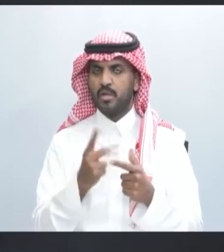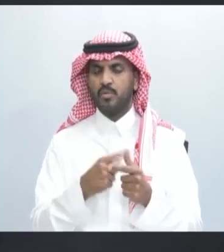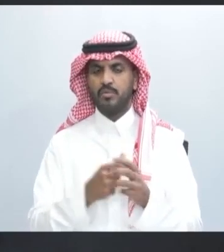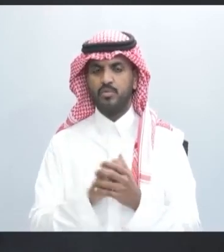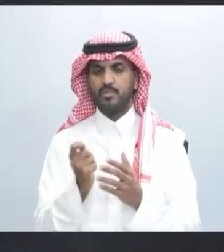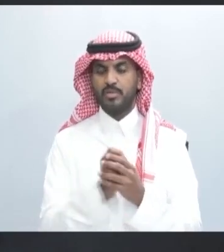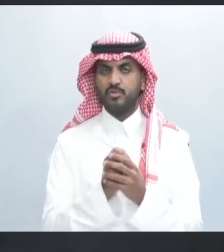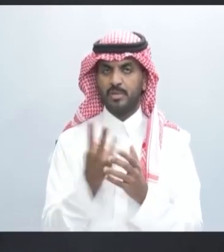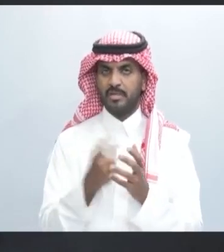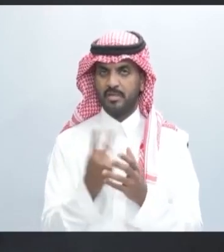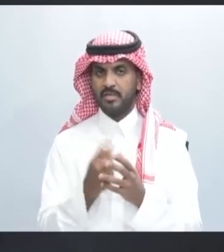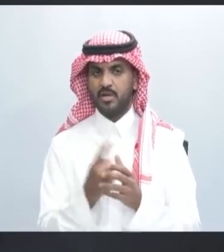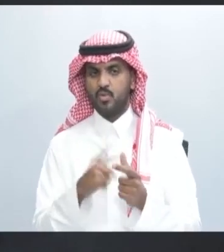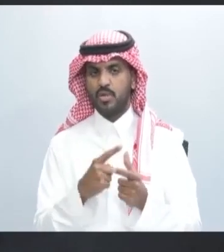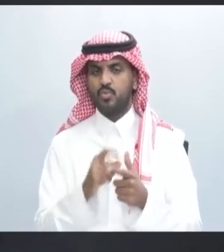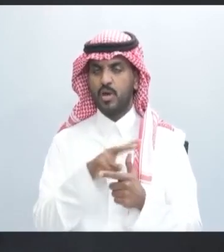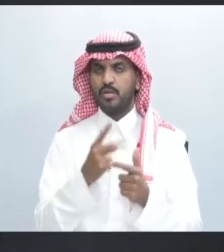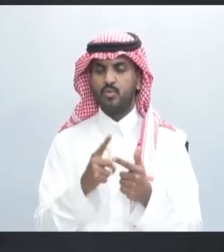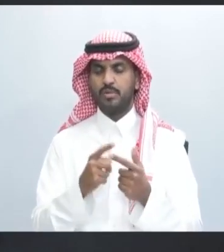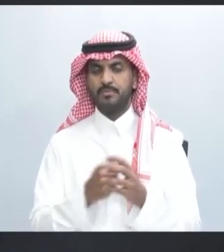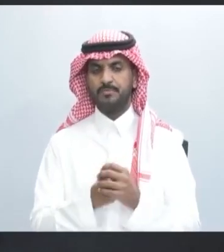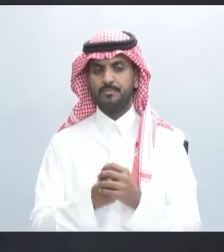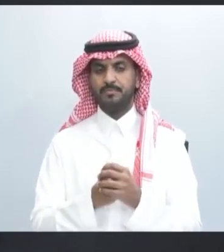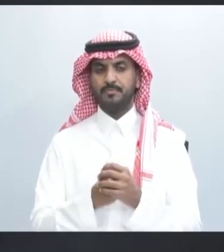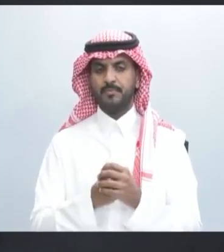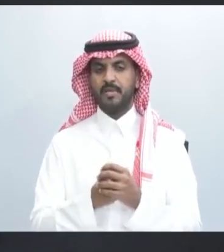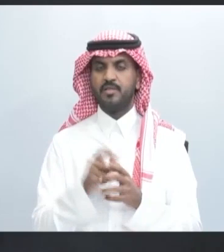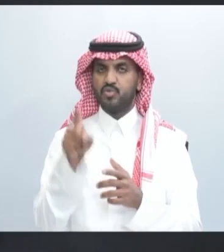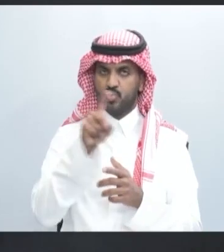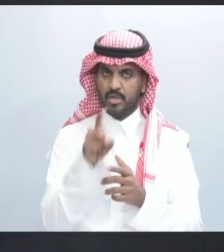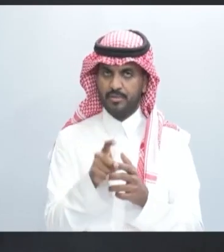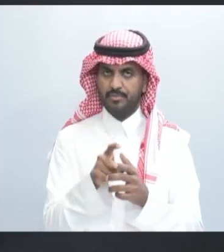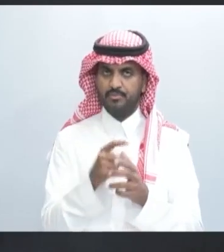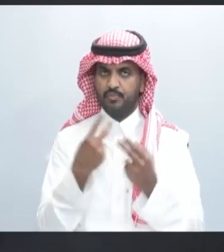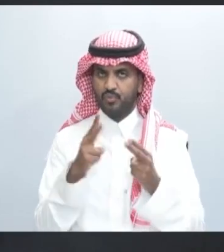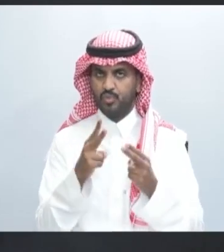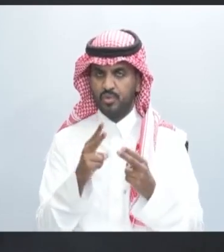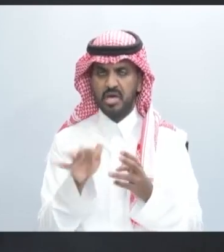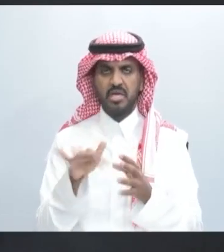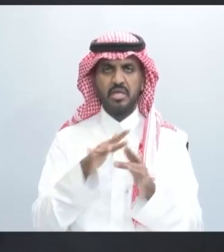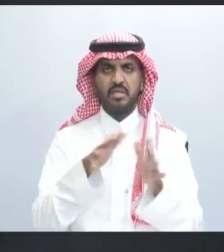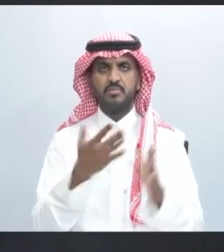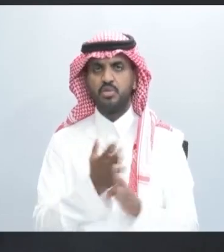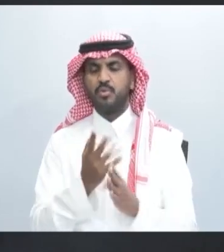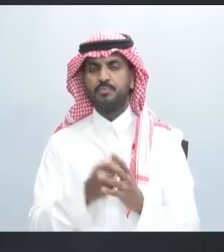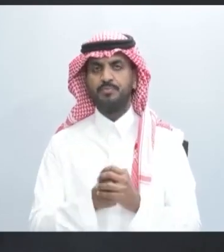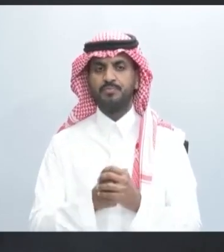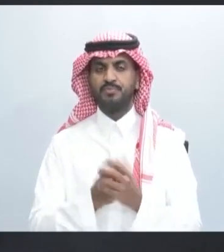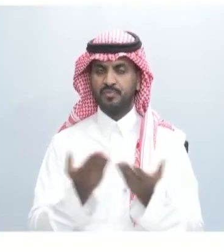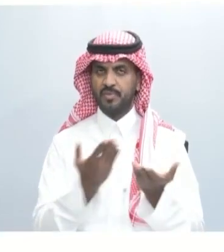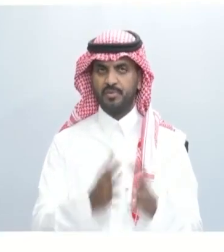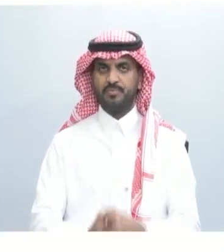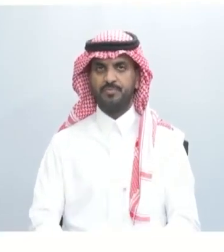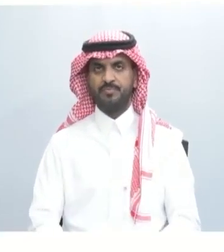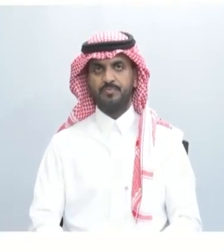ثم اكتب عددين اوليين وعددين غير اوليين اذا هذا سؤال كذلك مفتوح له اكثر من اجابه محتمله تفضل